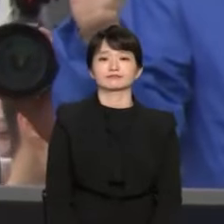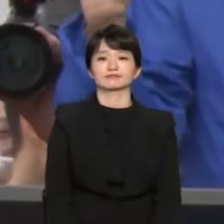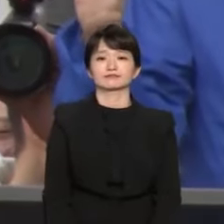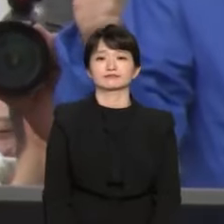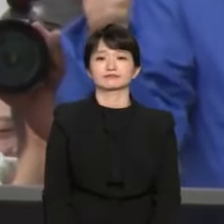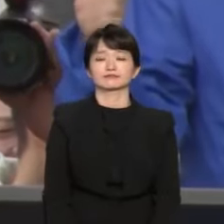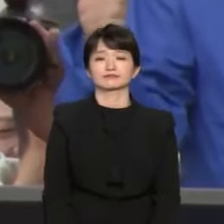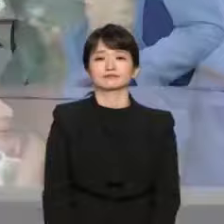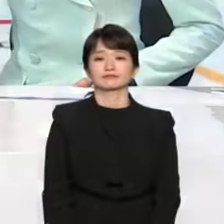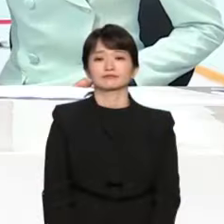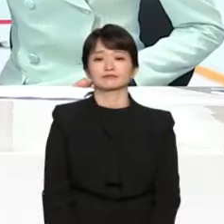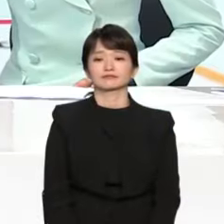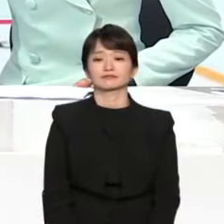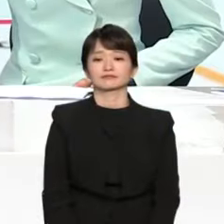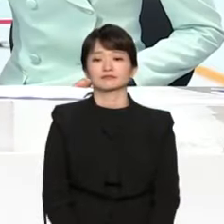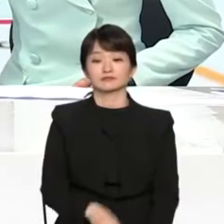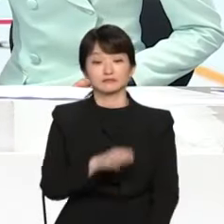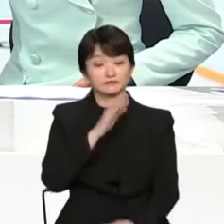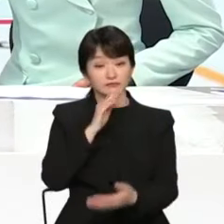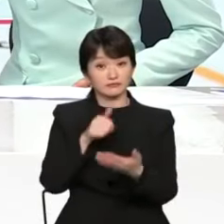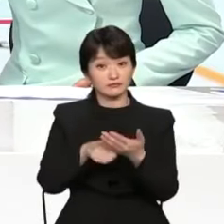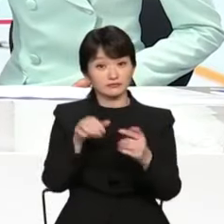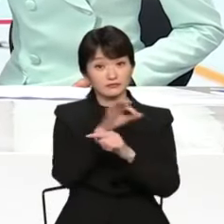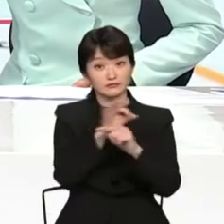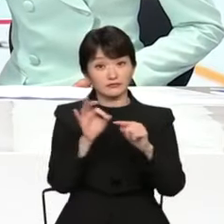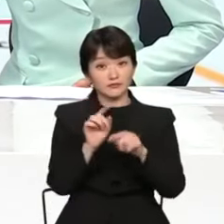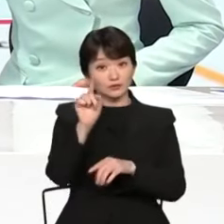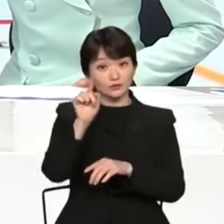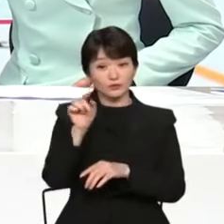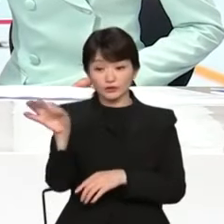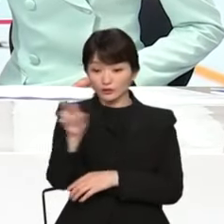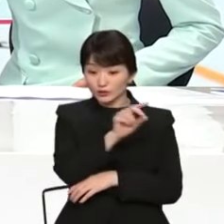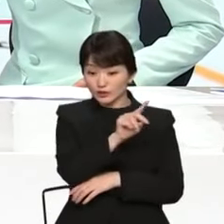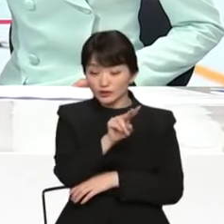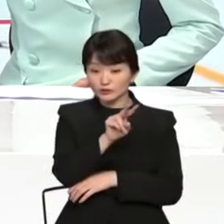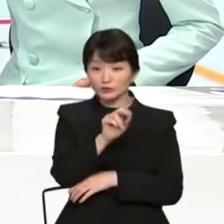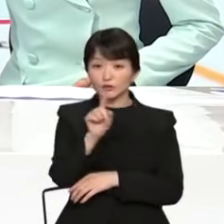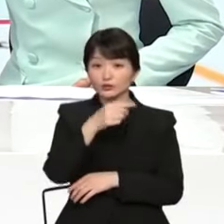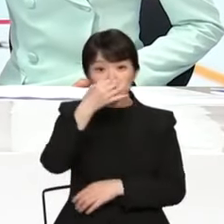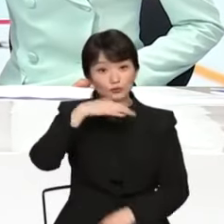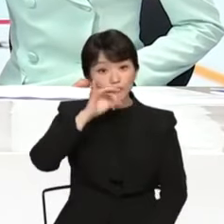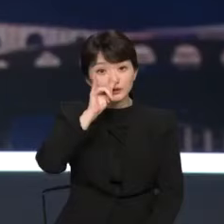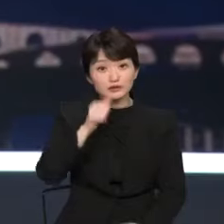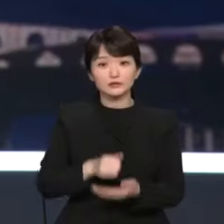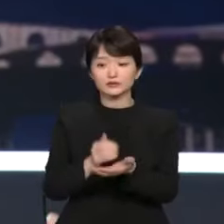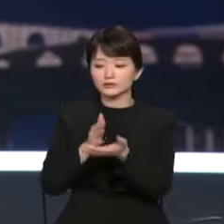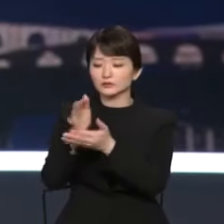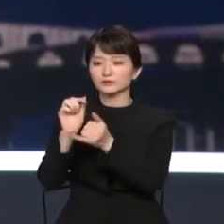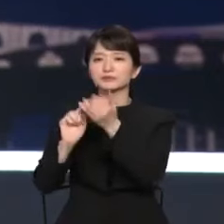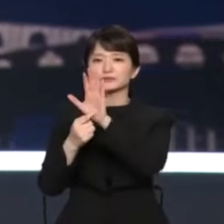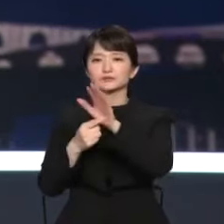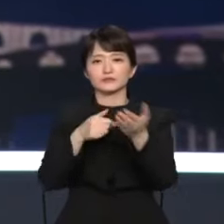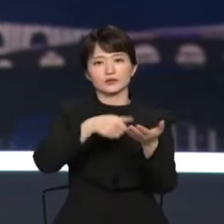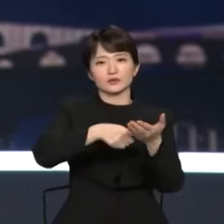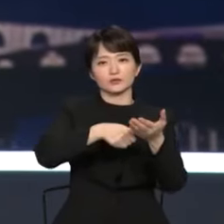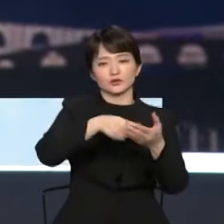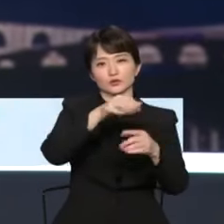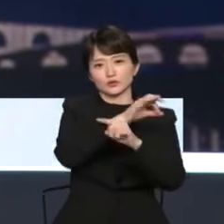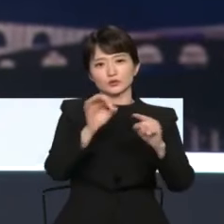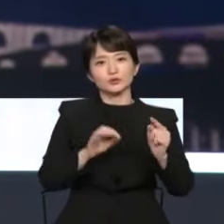네. 그러면 실제로 투표율이 좀 높아지면 어느 쪽에 더 유리합니까? 네, 전문가들은 투표율이 높으면 지금